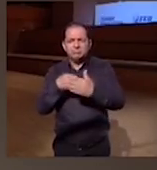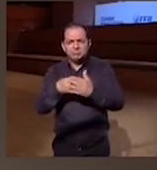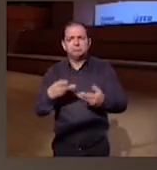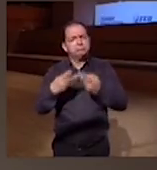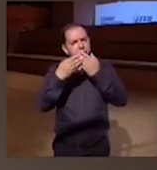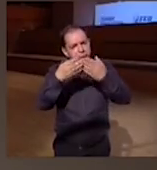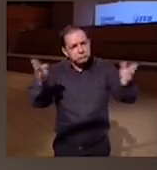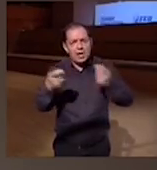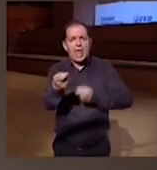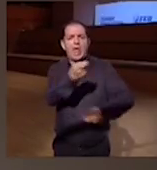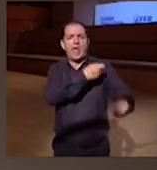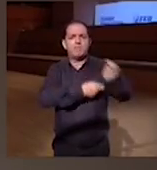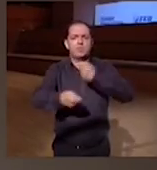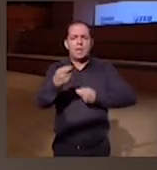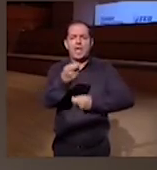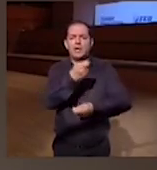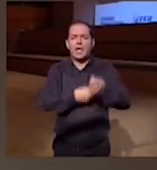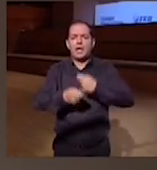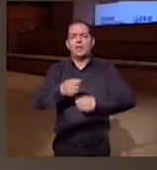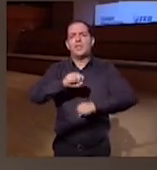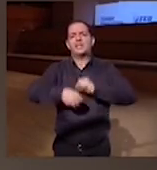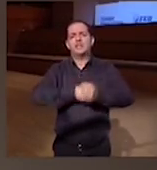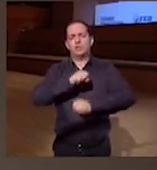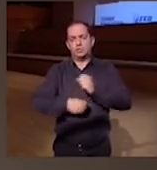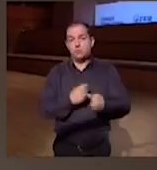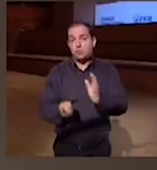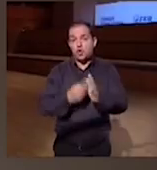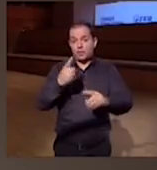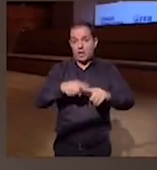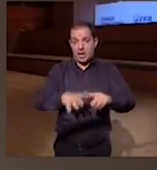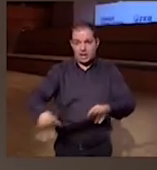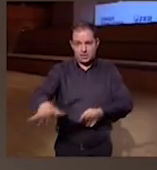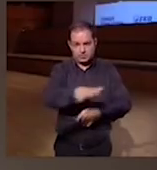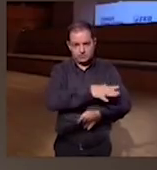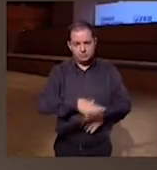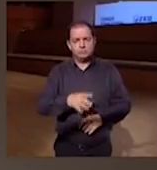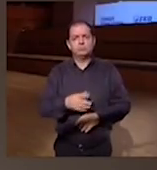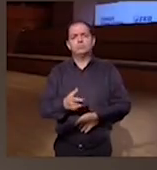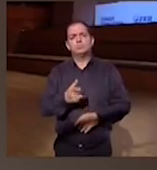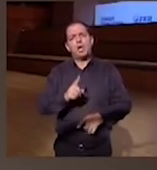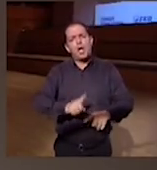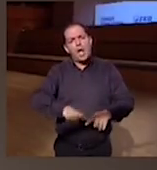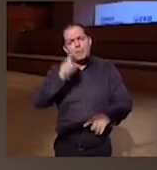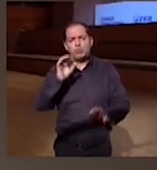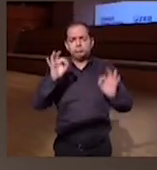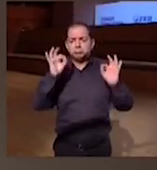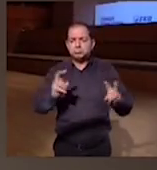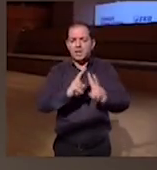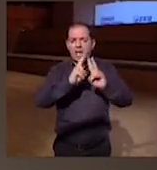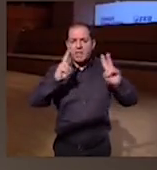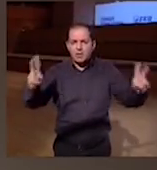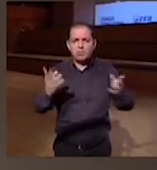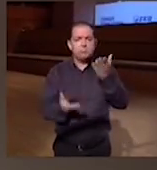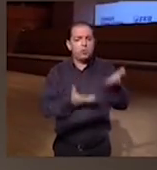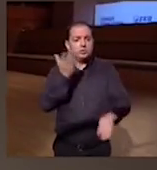δραστηριότητας. Για πρώτη φορά στη χώρα μας, ένα απλό, συνεκτικό και σαφές πλαίσιο αδειοδότησης